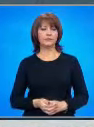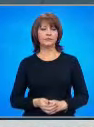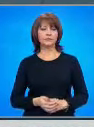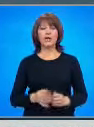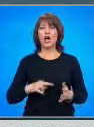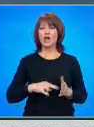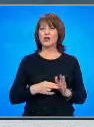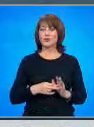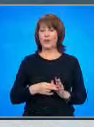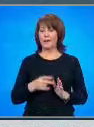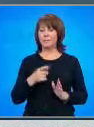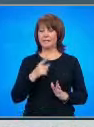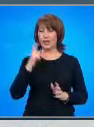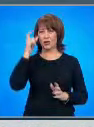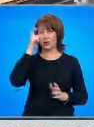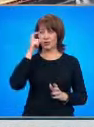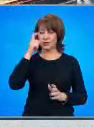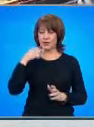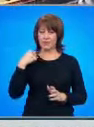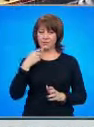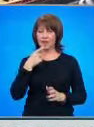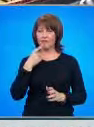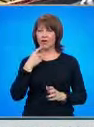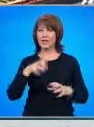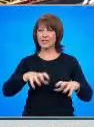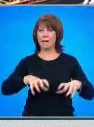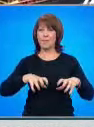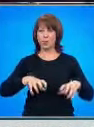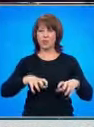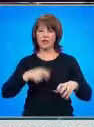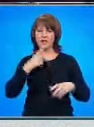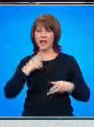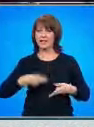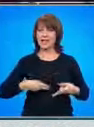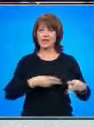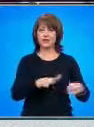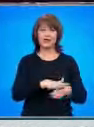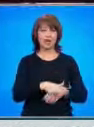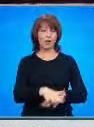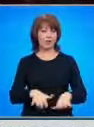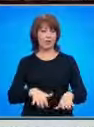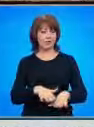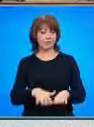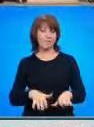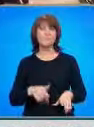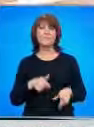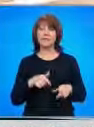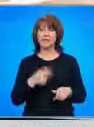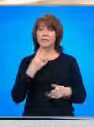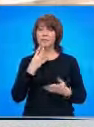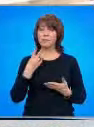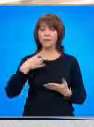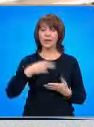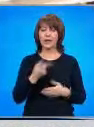През юли турският президент и ООН договориха деблокиране на украинския зърнен износ през Черно море. Руският лидер днес повтори тезата си, че твърде